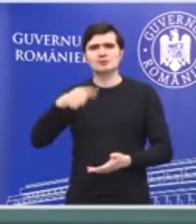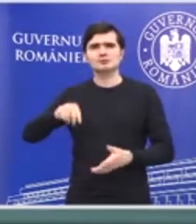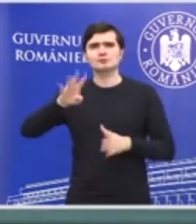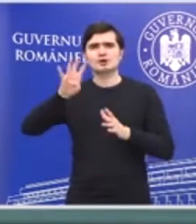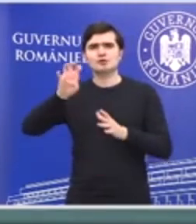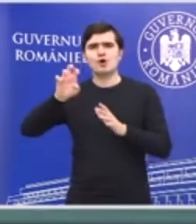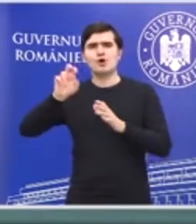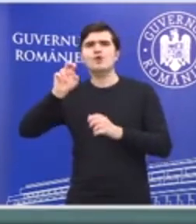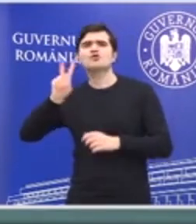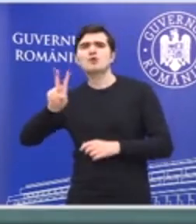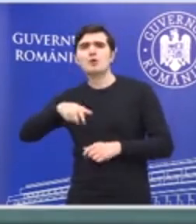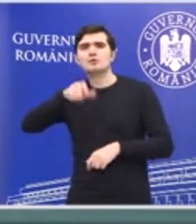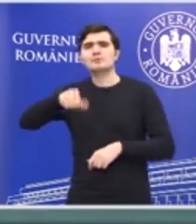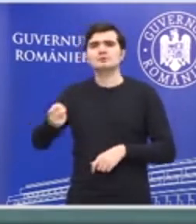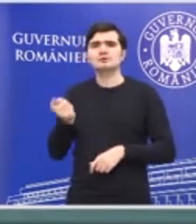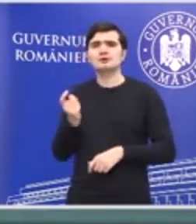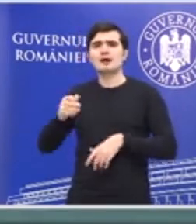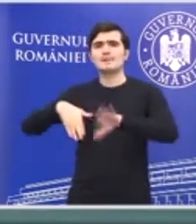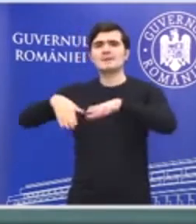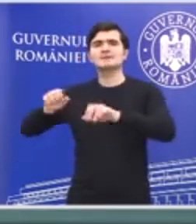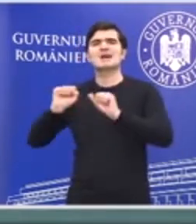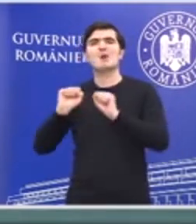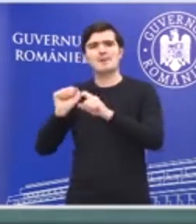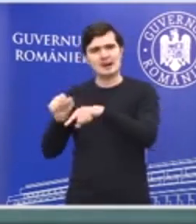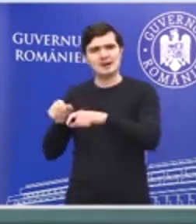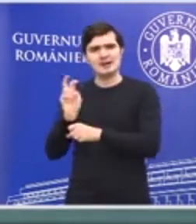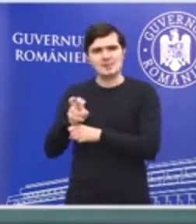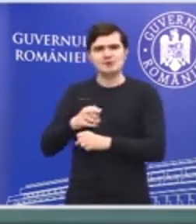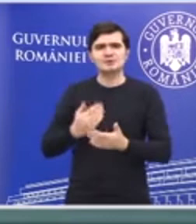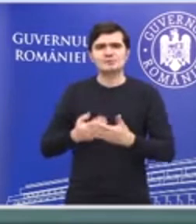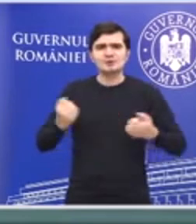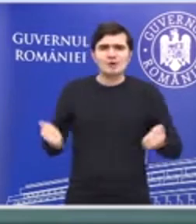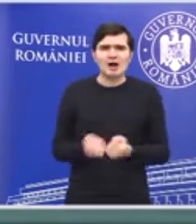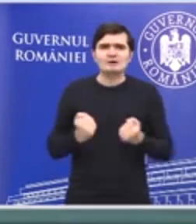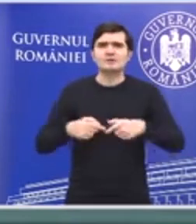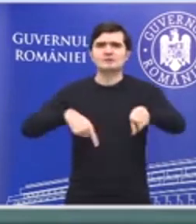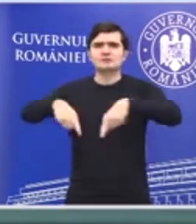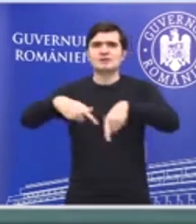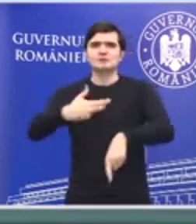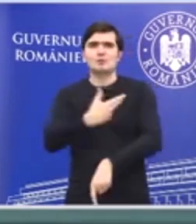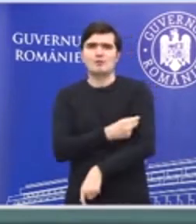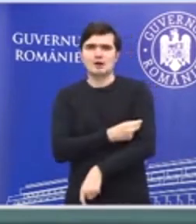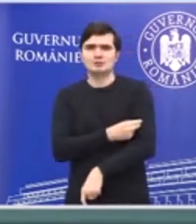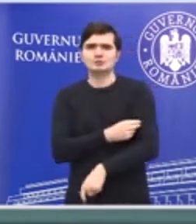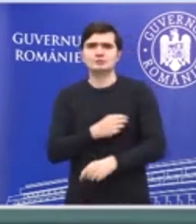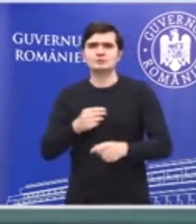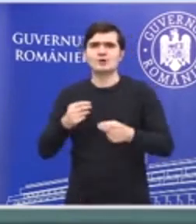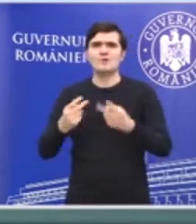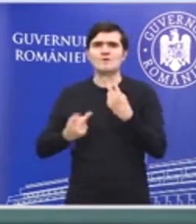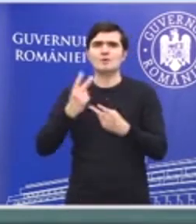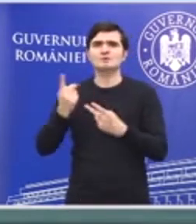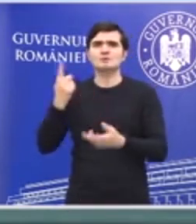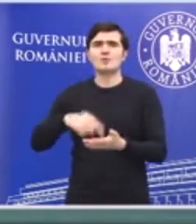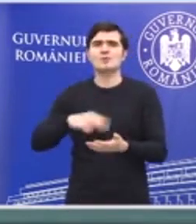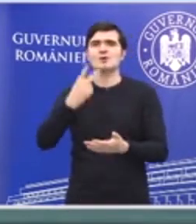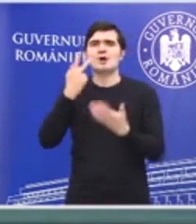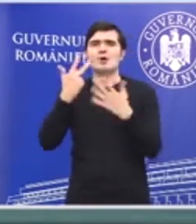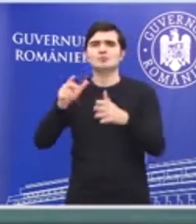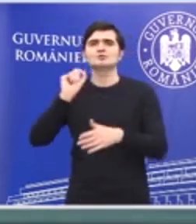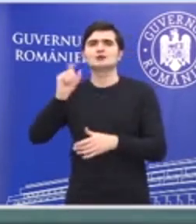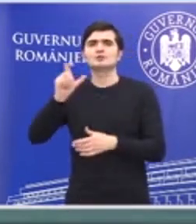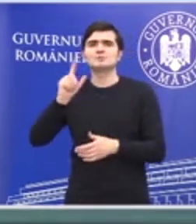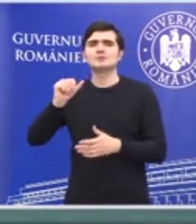3.192 de persoane din cadrul MAPN pentru efectuarea misiunilor de transport cu 1.812 mijloace